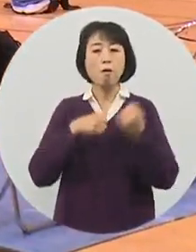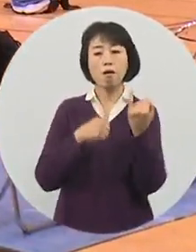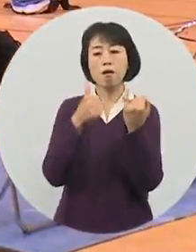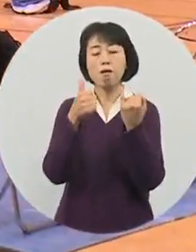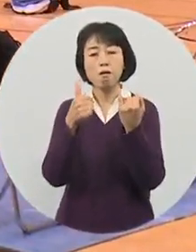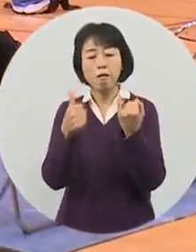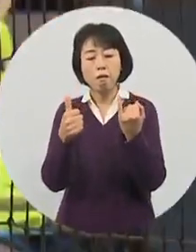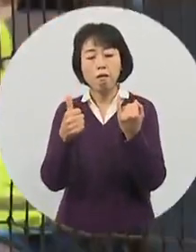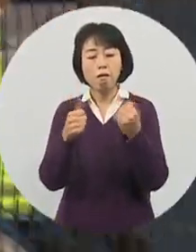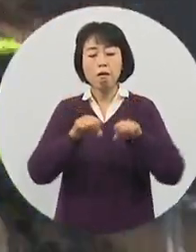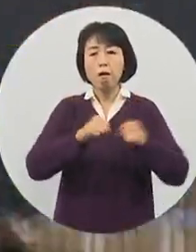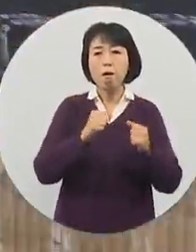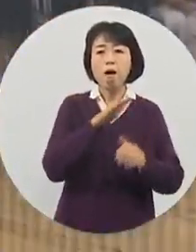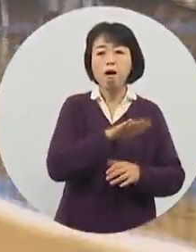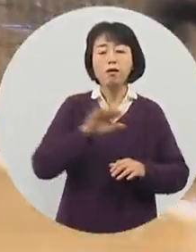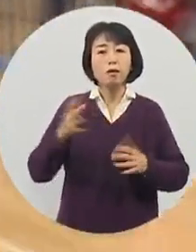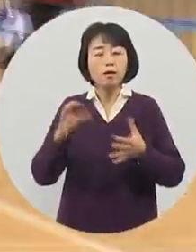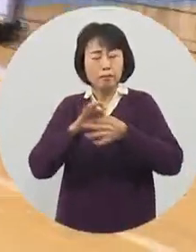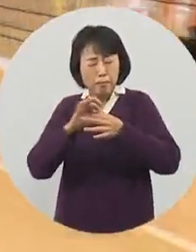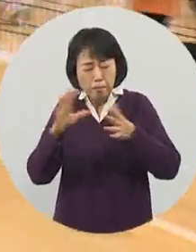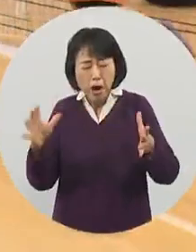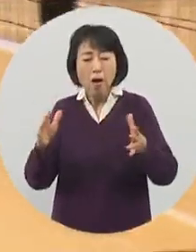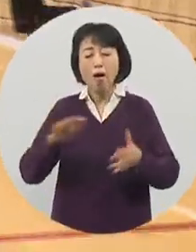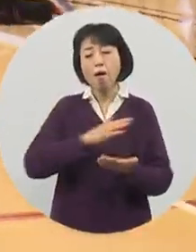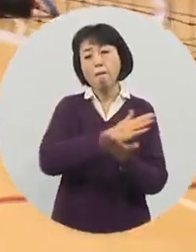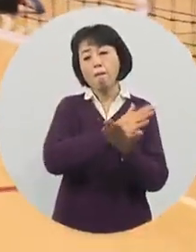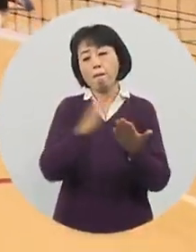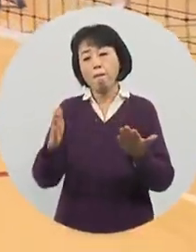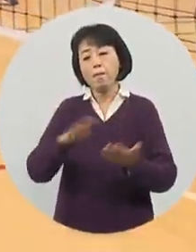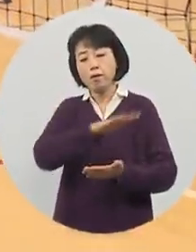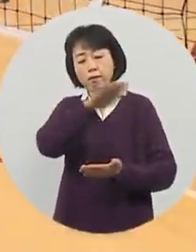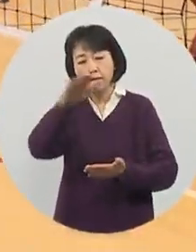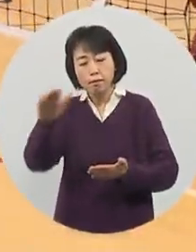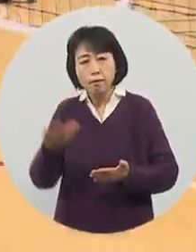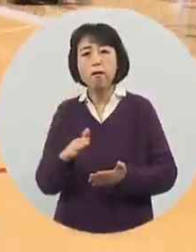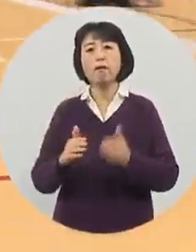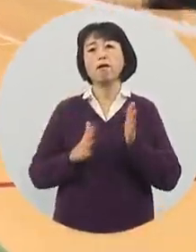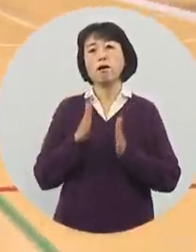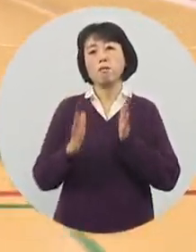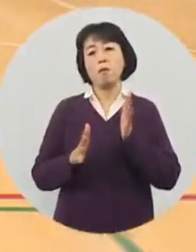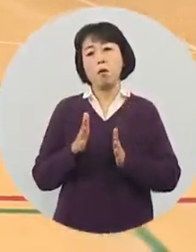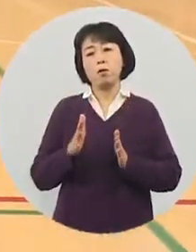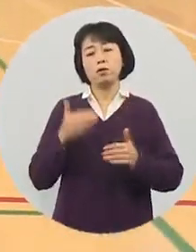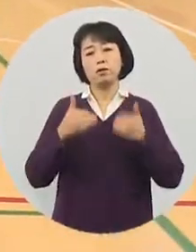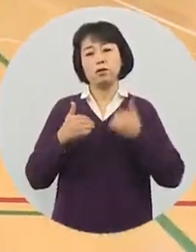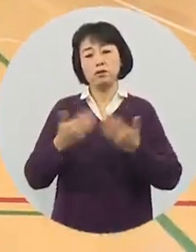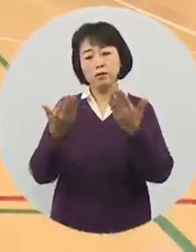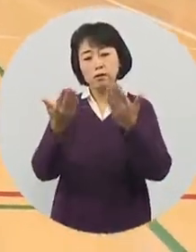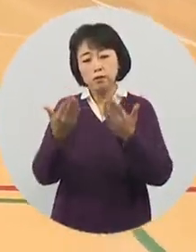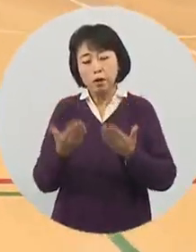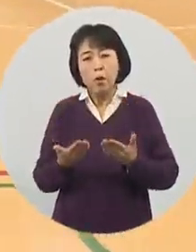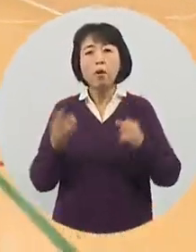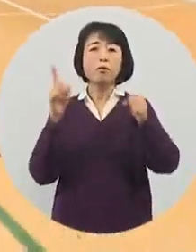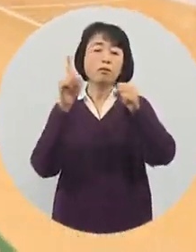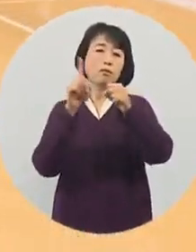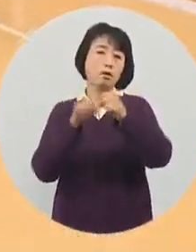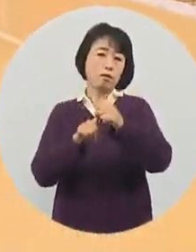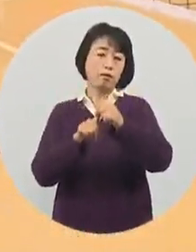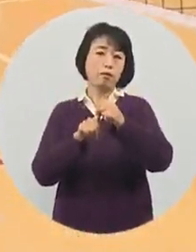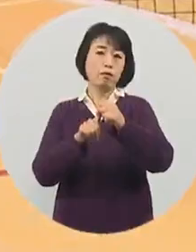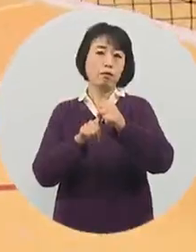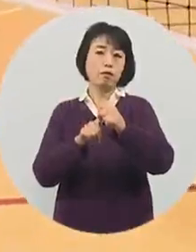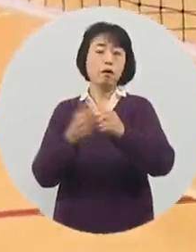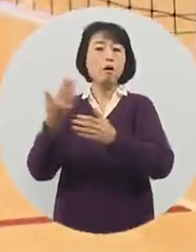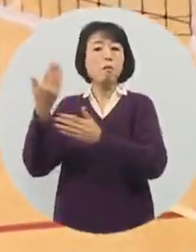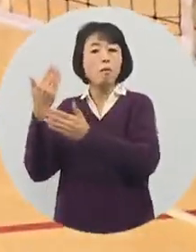の有無にかかわらず本当に幅広い人に、スポーツを楽しんでもらえるということで、もともとです